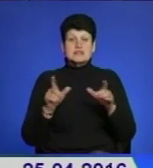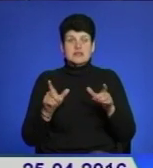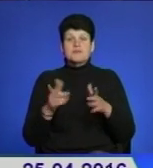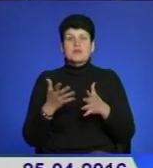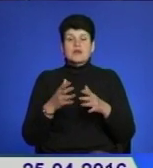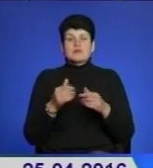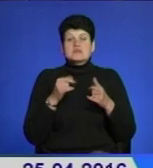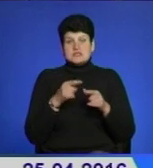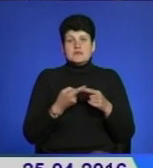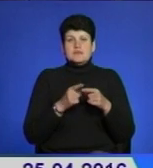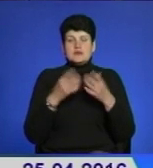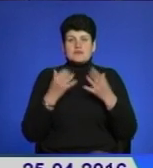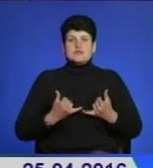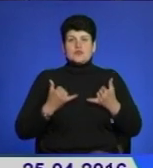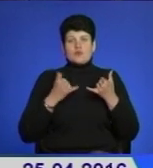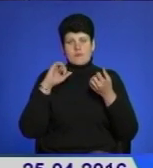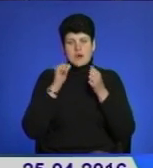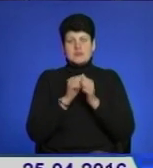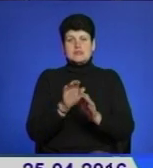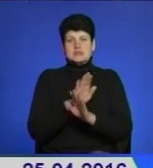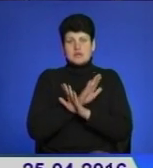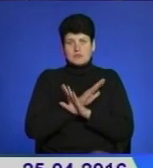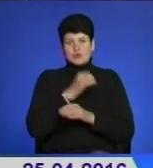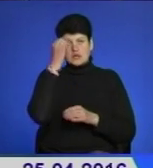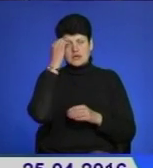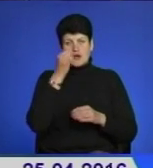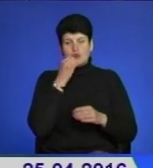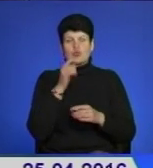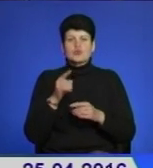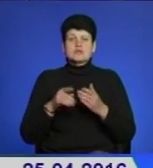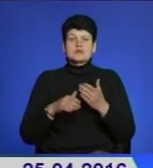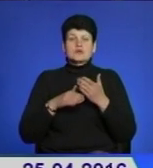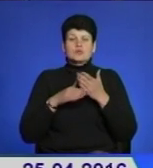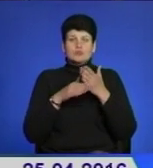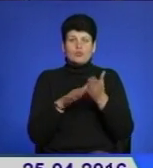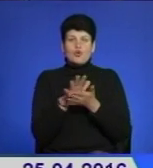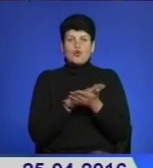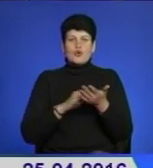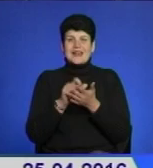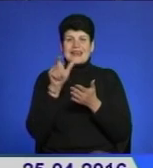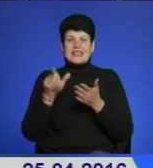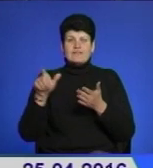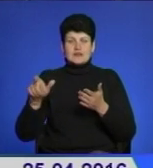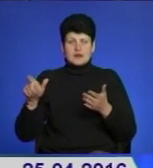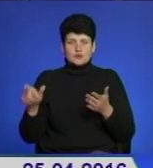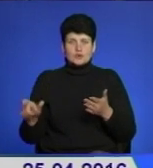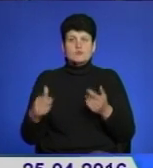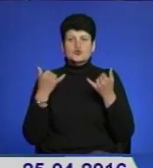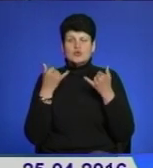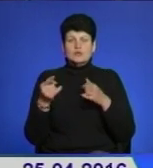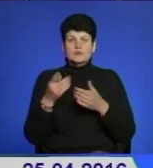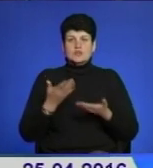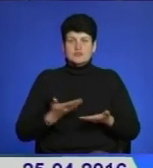днями вшановують пам'ять загиблих та дякують за відвагу ліквідаторам найбільшої катастрофи в історії людства. Сьогодні на Тернопільщині